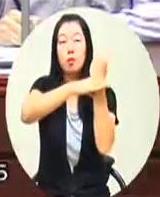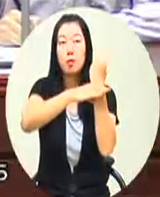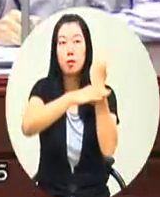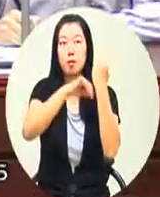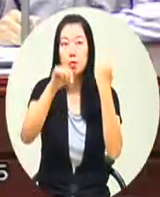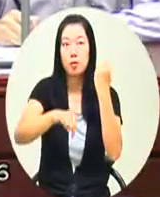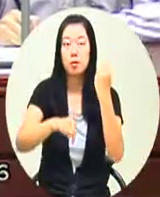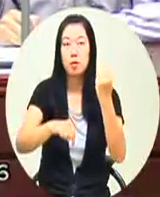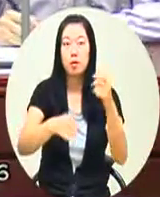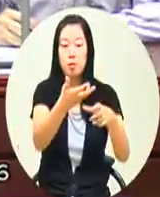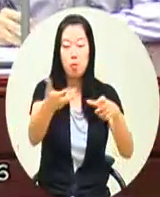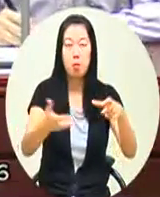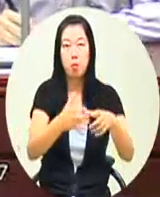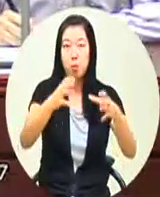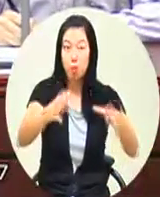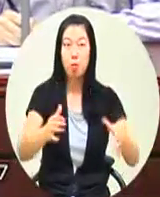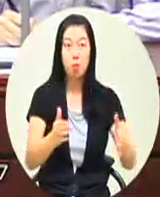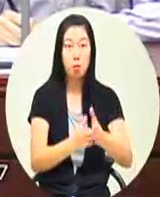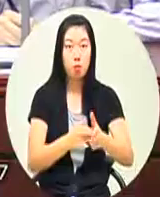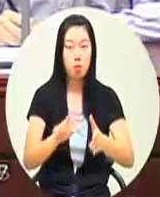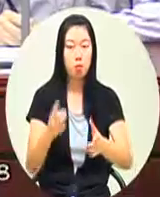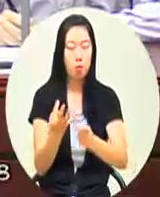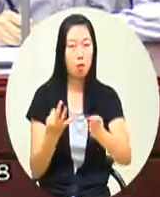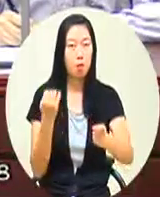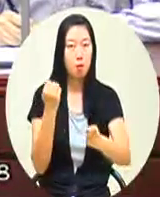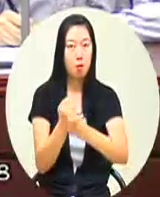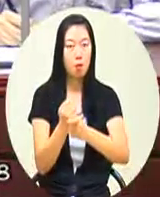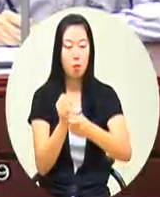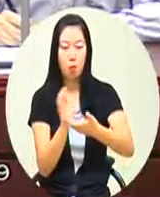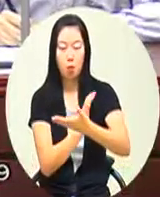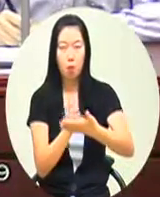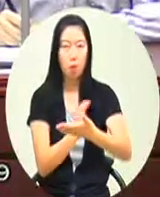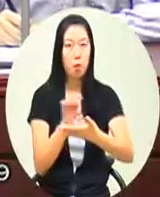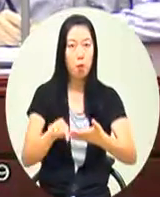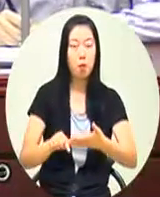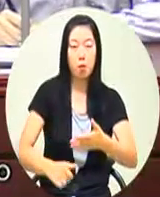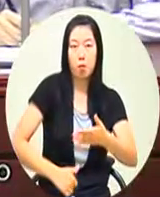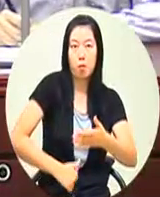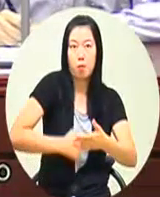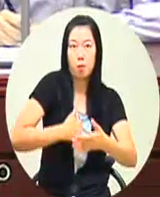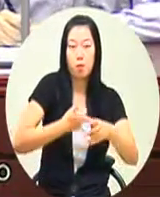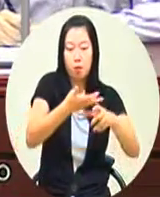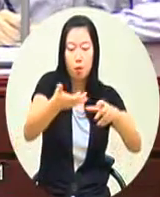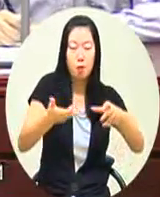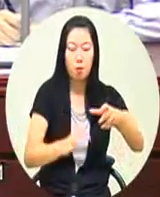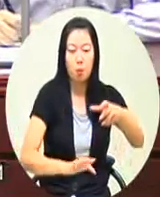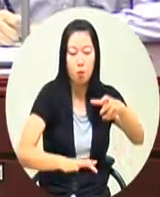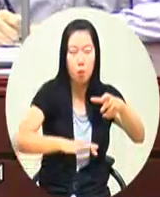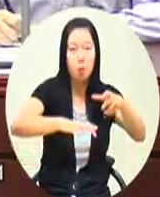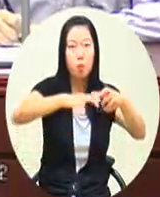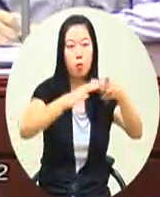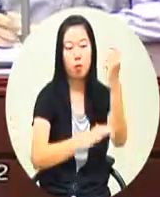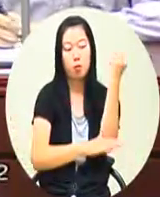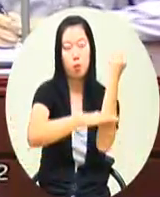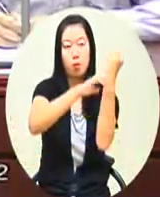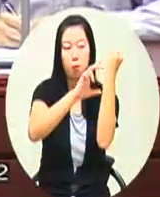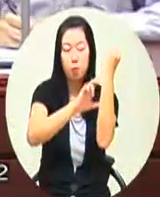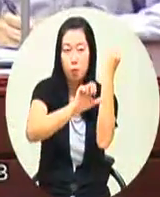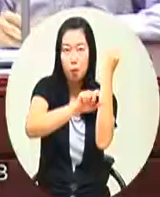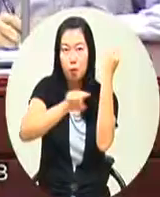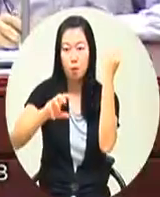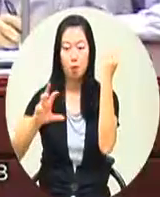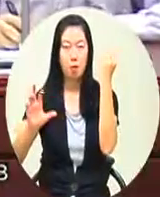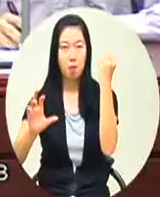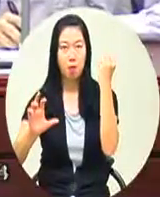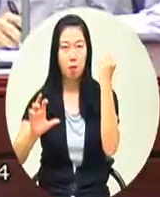了那个自洪池以后，依据这几年来的观察，它的时雨量可以忍受到快将近75到80，那路面